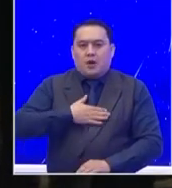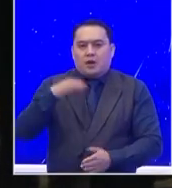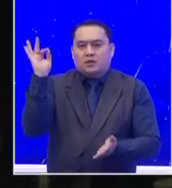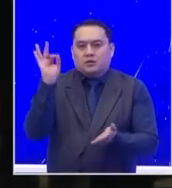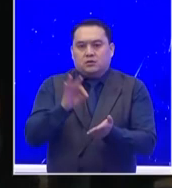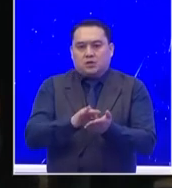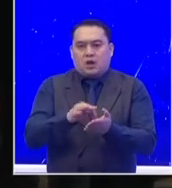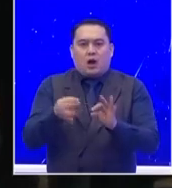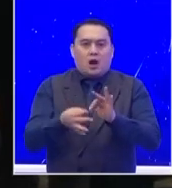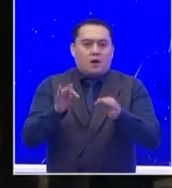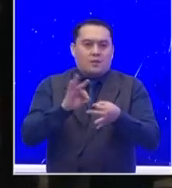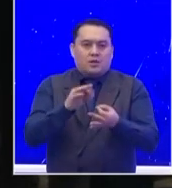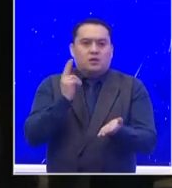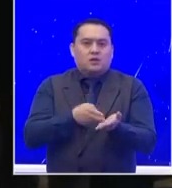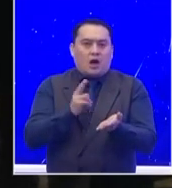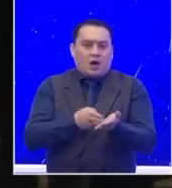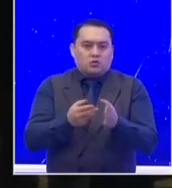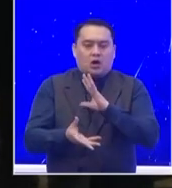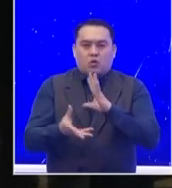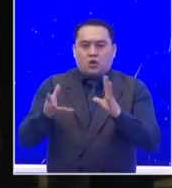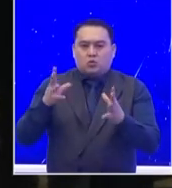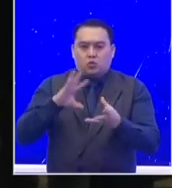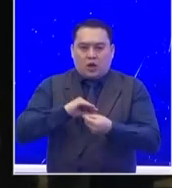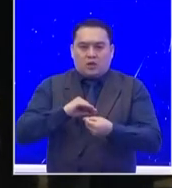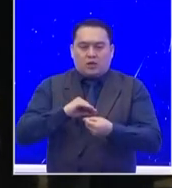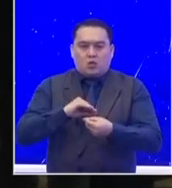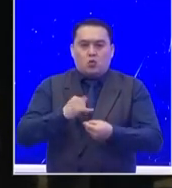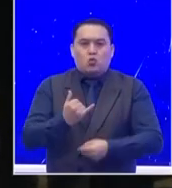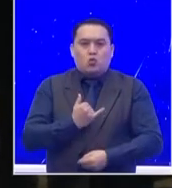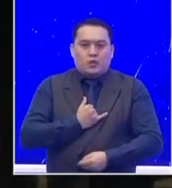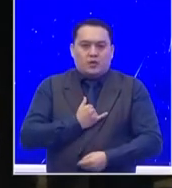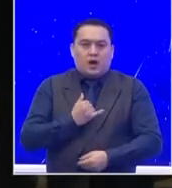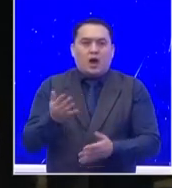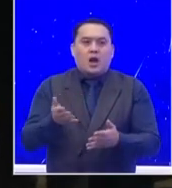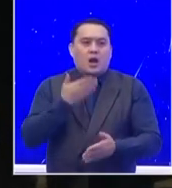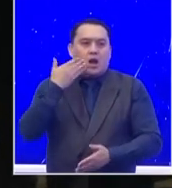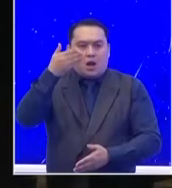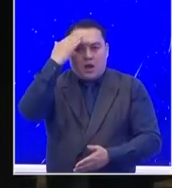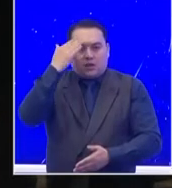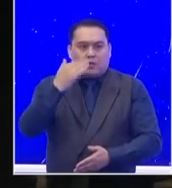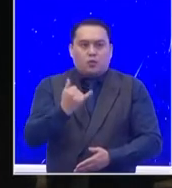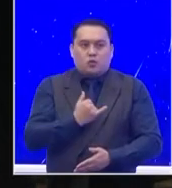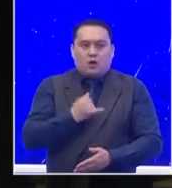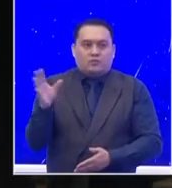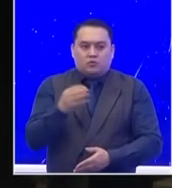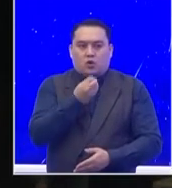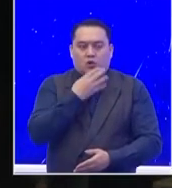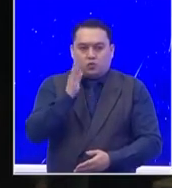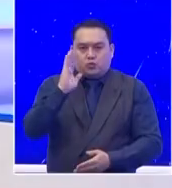там показать достойный результат, потому что пик у меня будет летом. Я надеюсь, что все будет